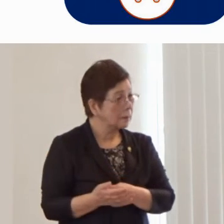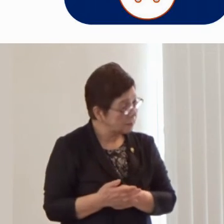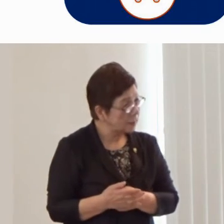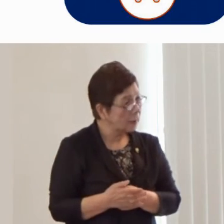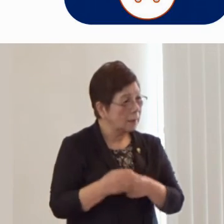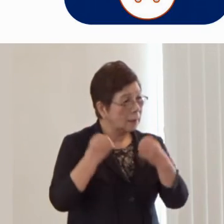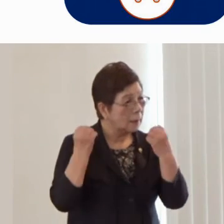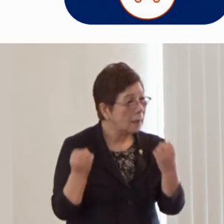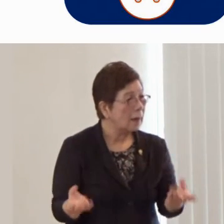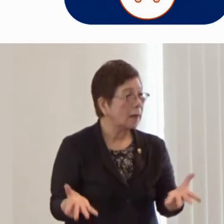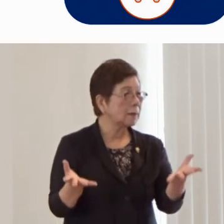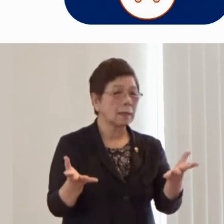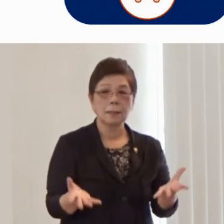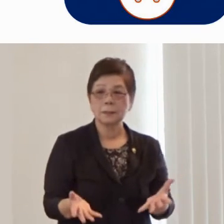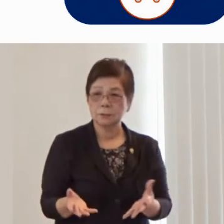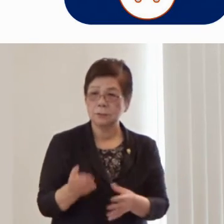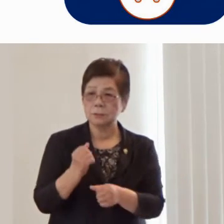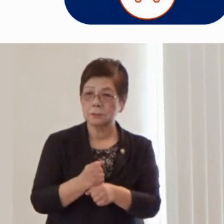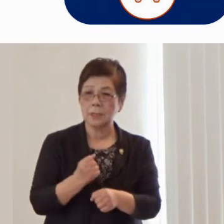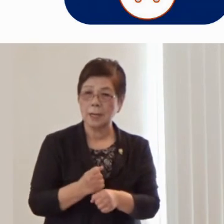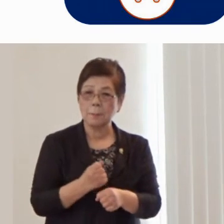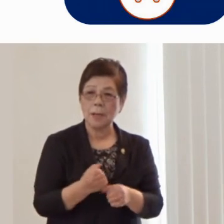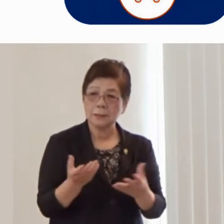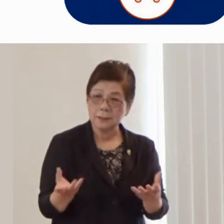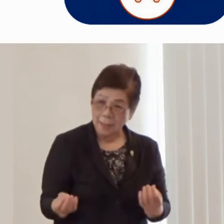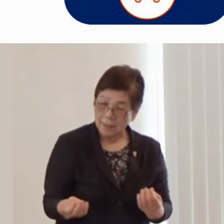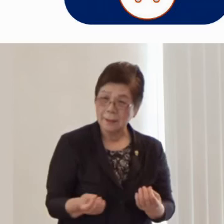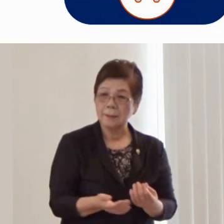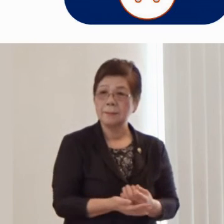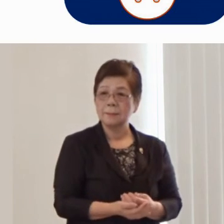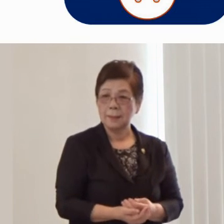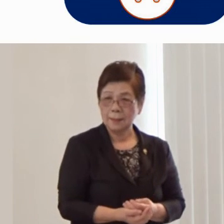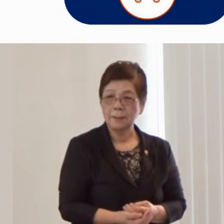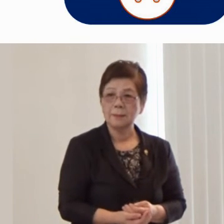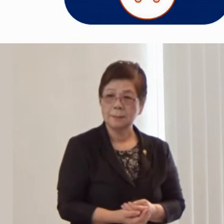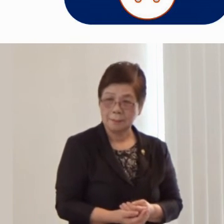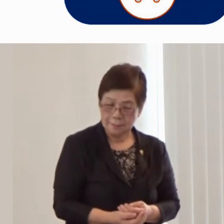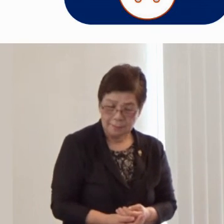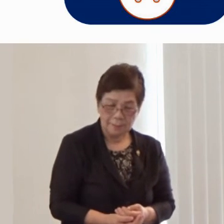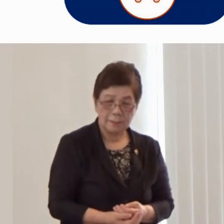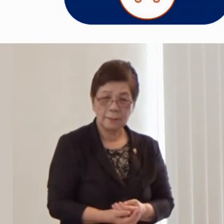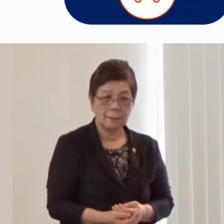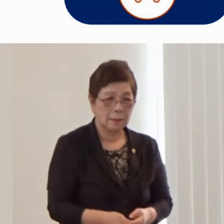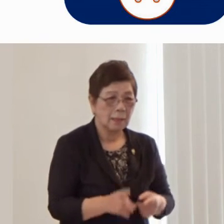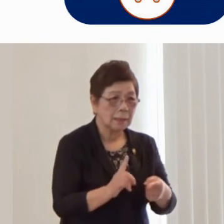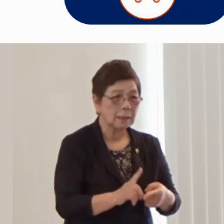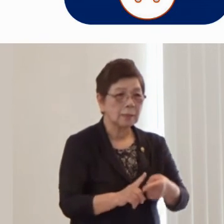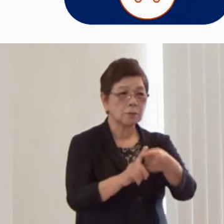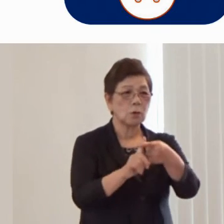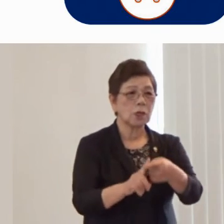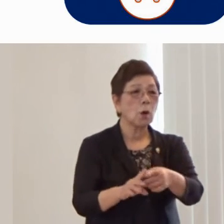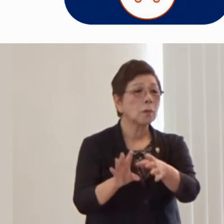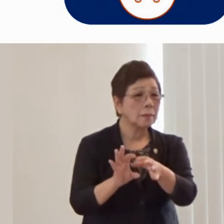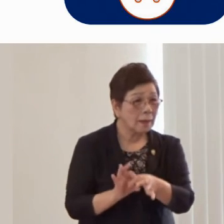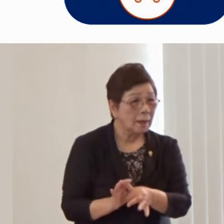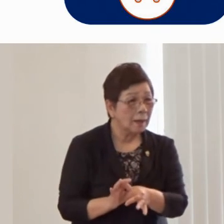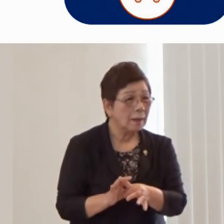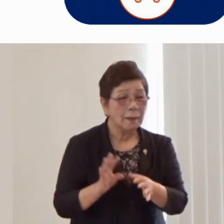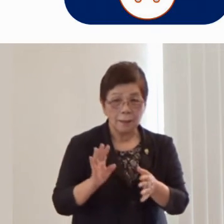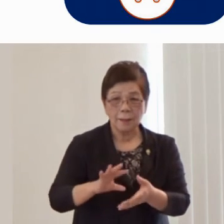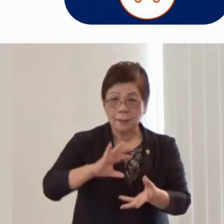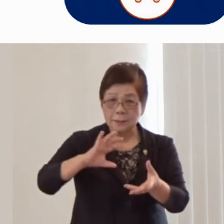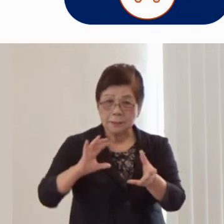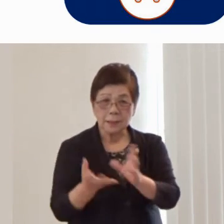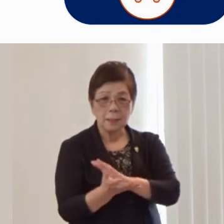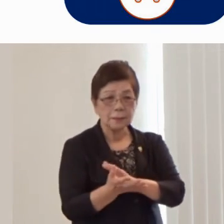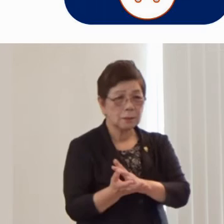新しい人に作られました。そして皆さんも新しく作られたものです。キリストによって私たちはチェンジされ